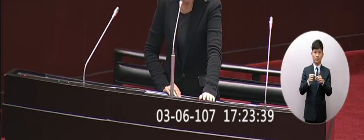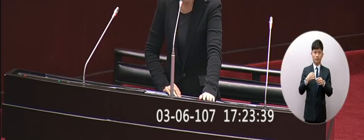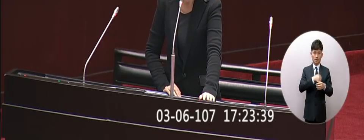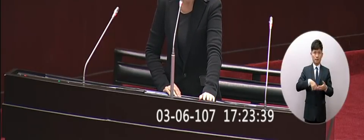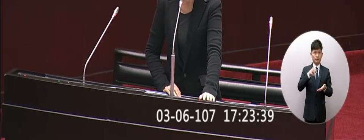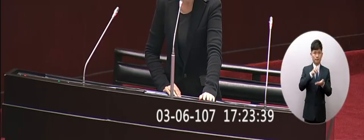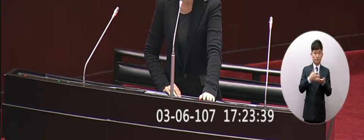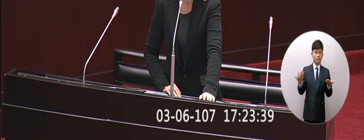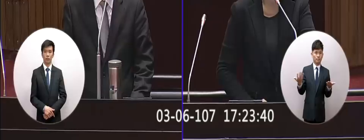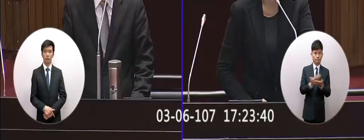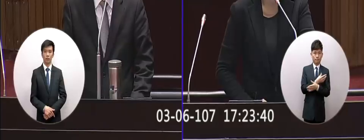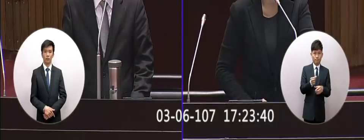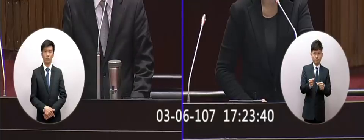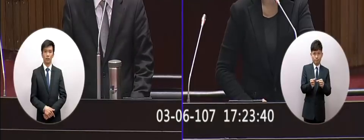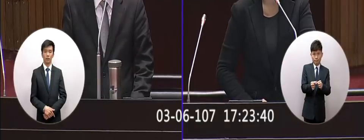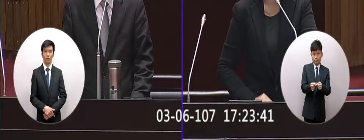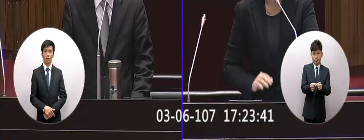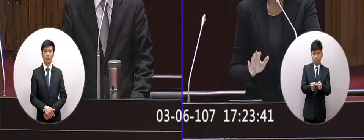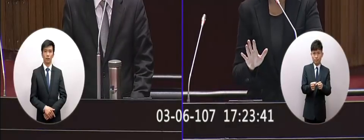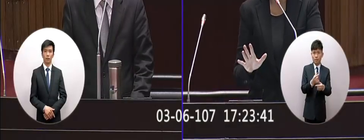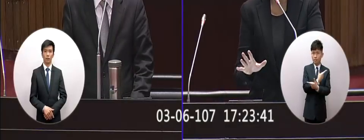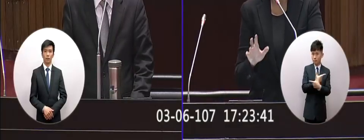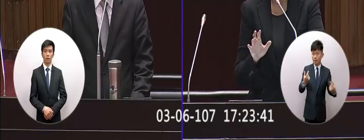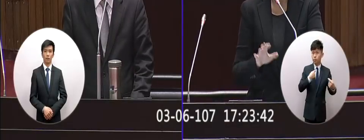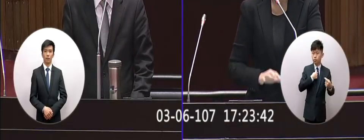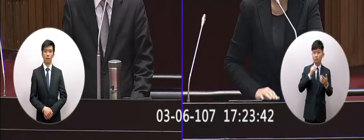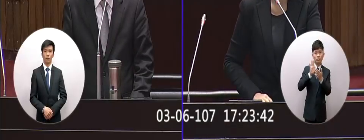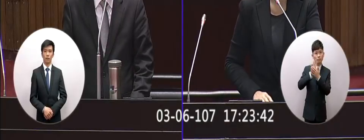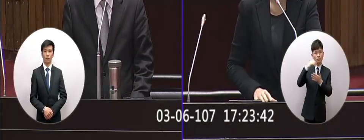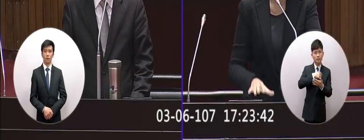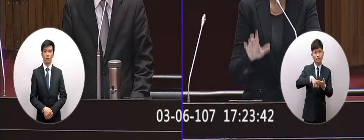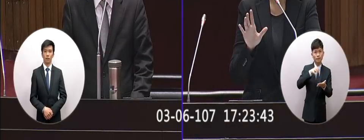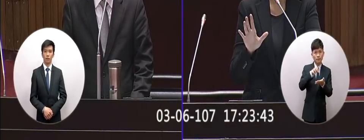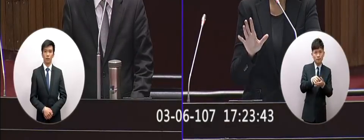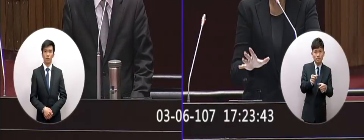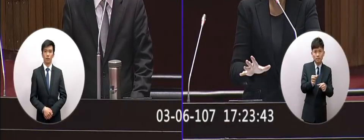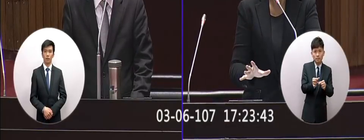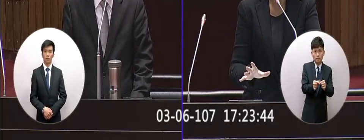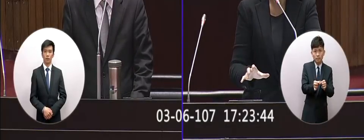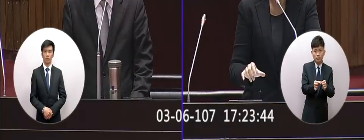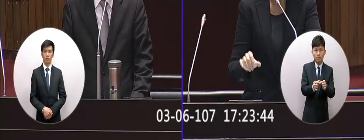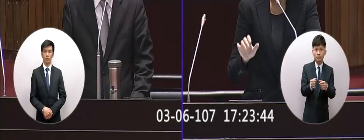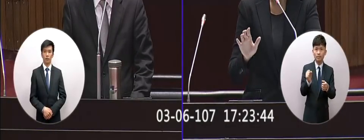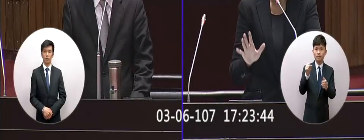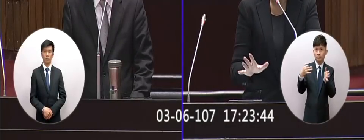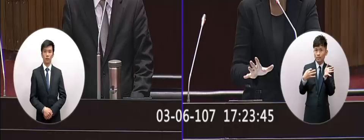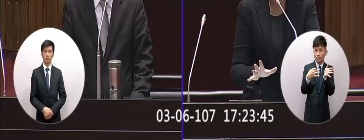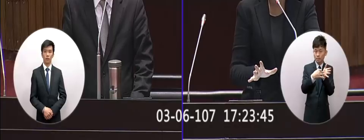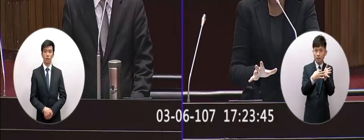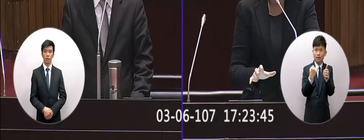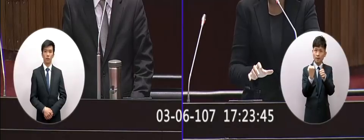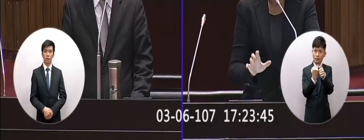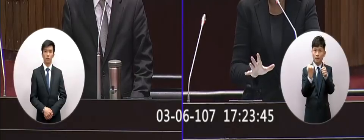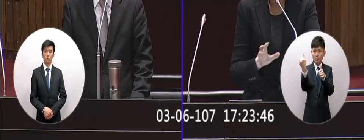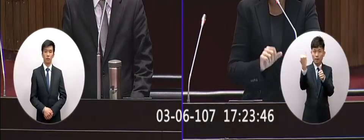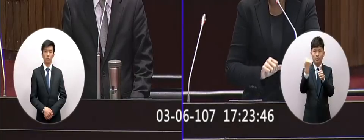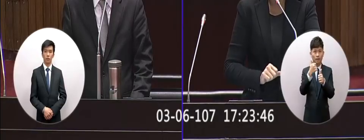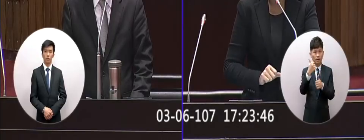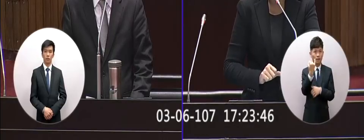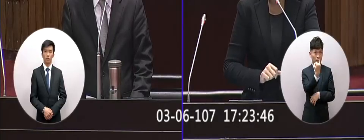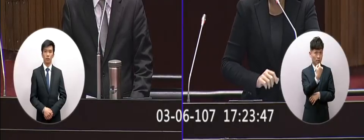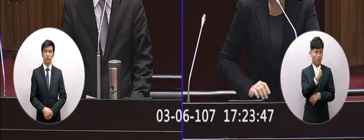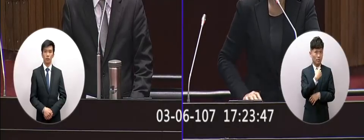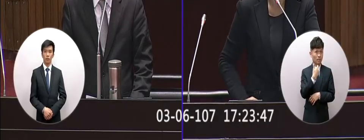证。那么过去这几天大家就在讨论说，未来这个身份证上面要不要放配偶啊、性别啊、父母